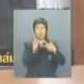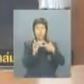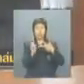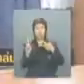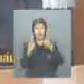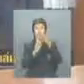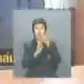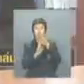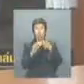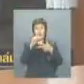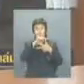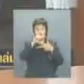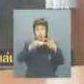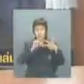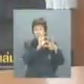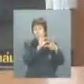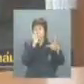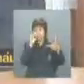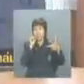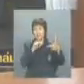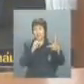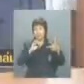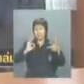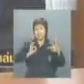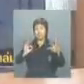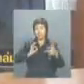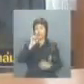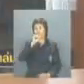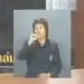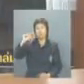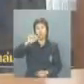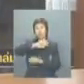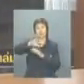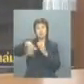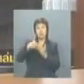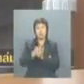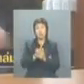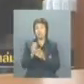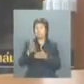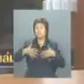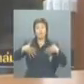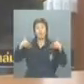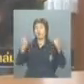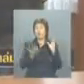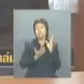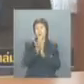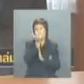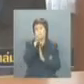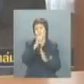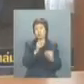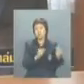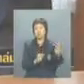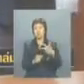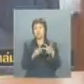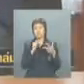หลังจากที่บุคคลทั้ง3นั้นได้รับเลือกจากสมาชิกสภาผู้แทนราษฎรแบบไม่มีคู่แข่งนะคะโดยกระบวนการในการเลือกประธานสภา